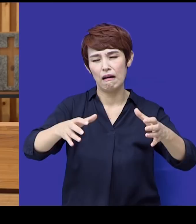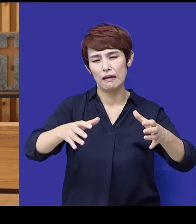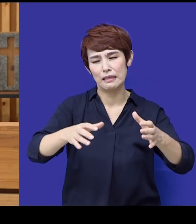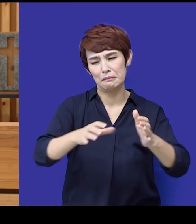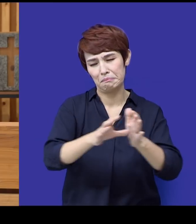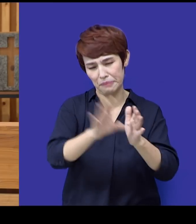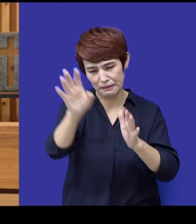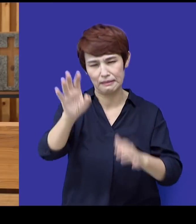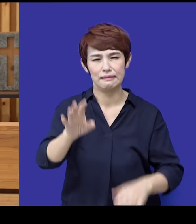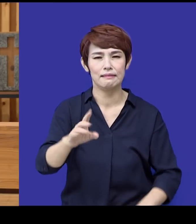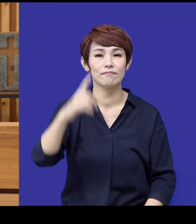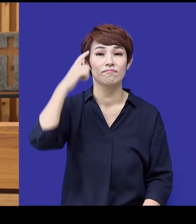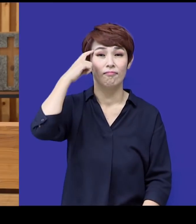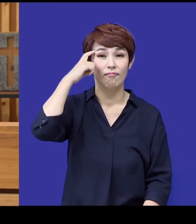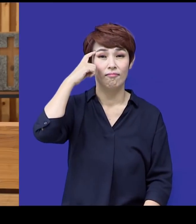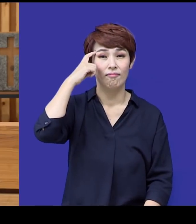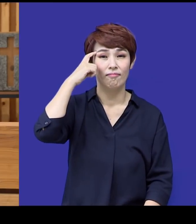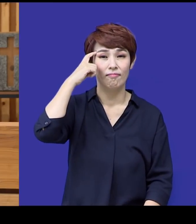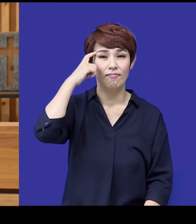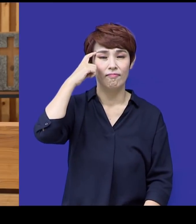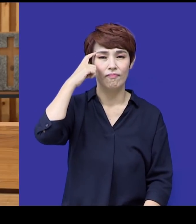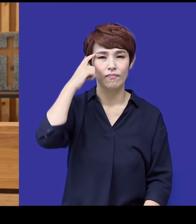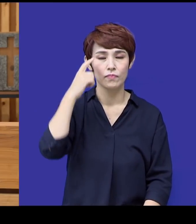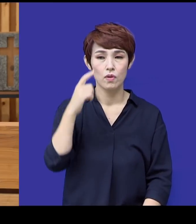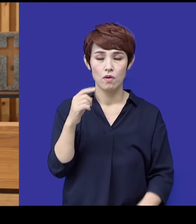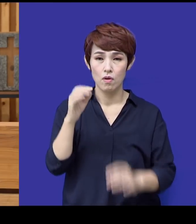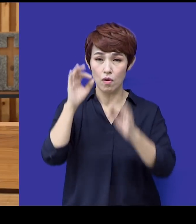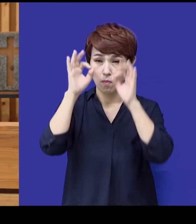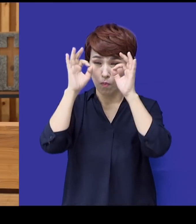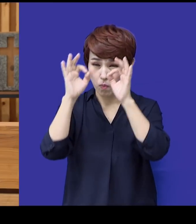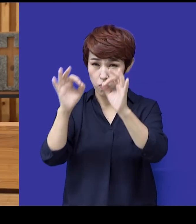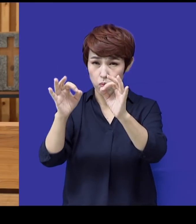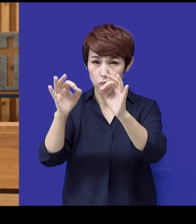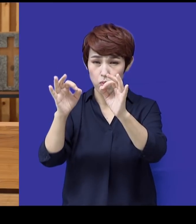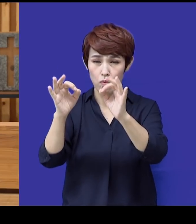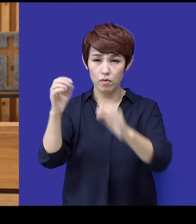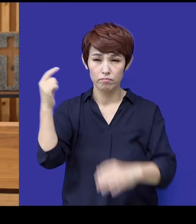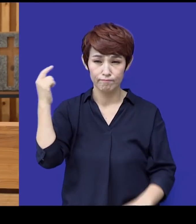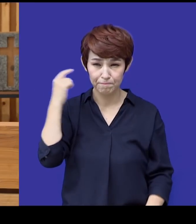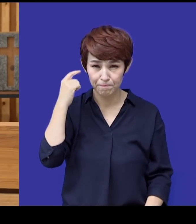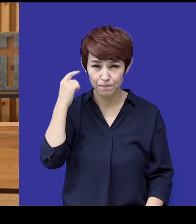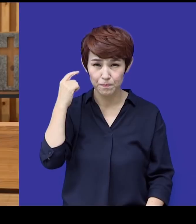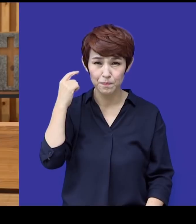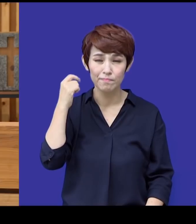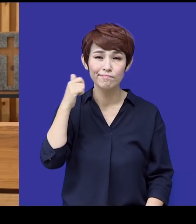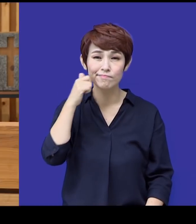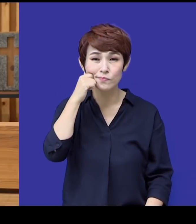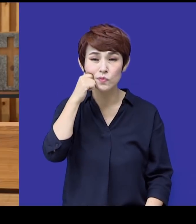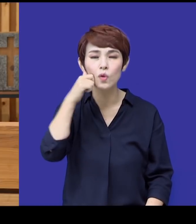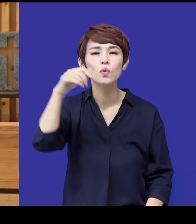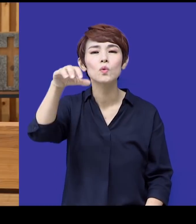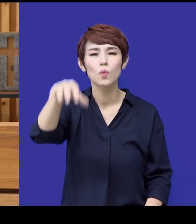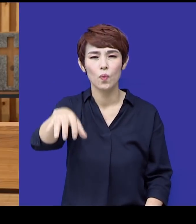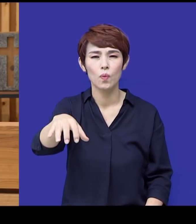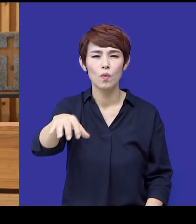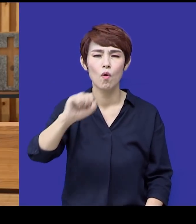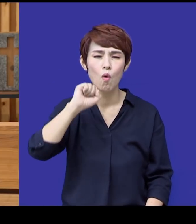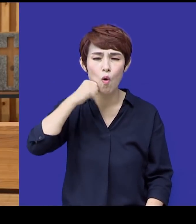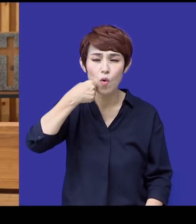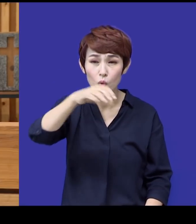각박하나 뭐 이런 생각이 들지만 우리가 보고 듣지 못하는 그런 낮은 곳에 오늘 장로님과 같은 분들을 다